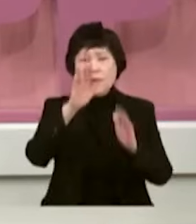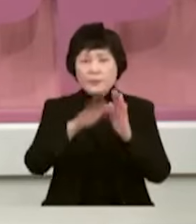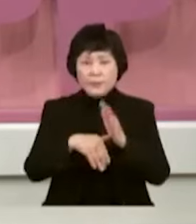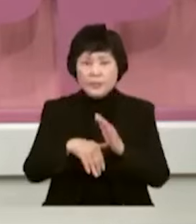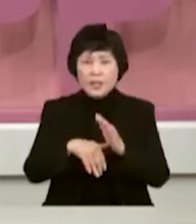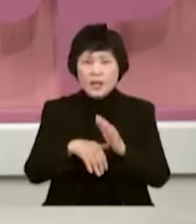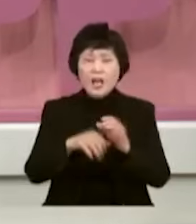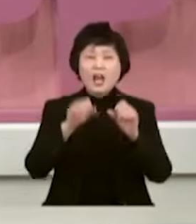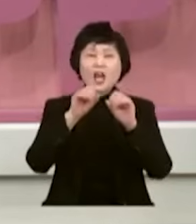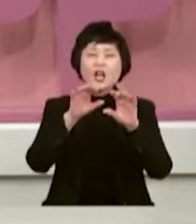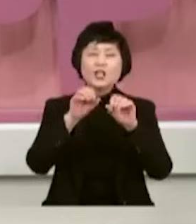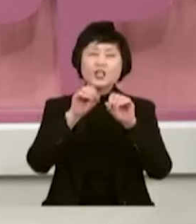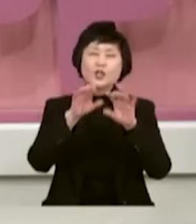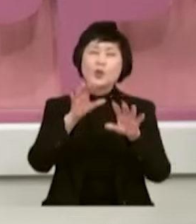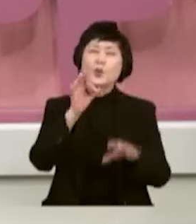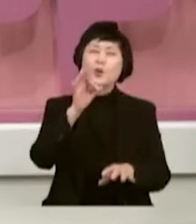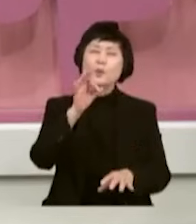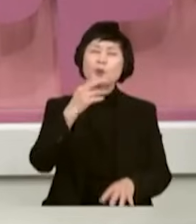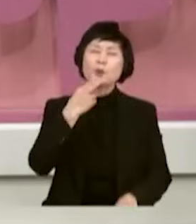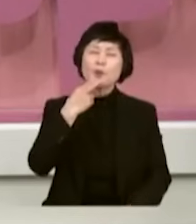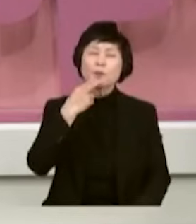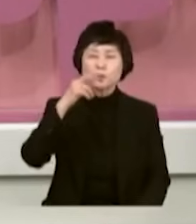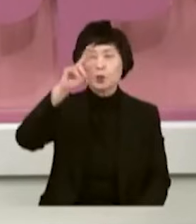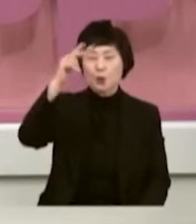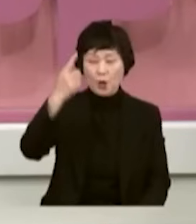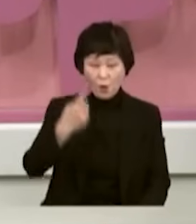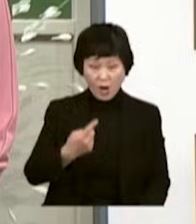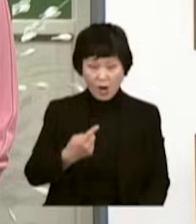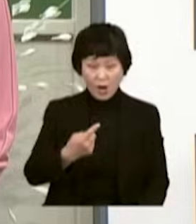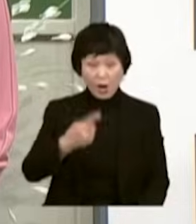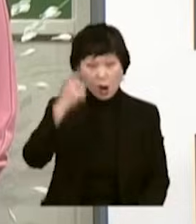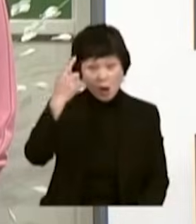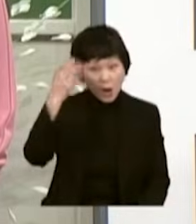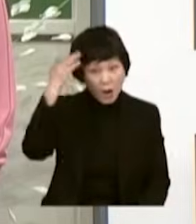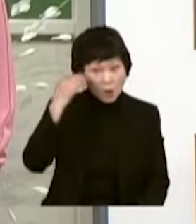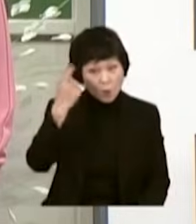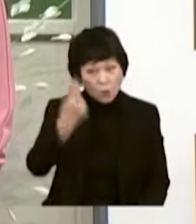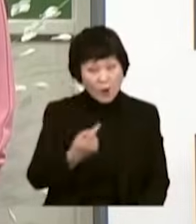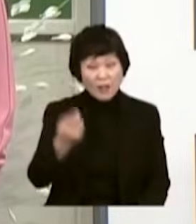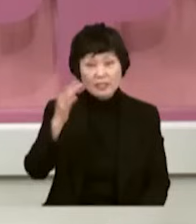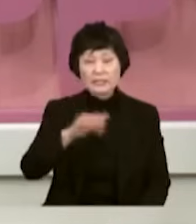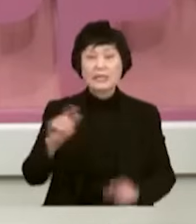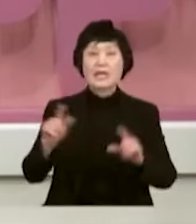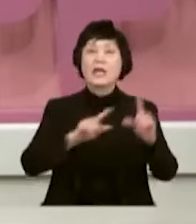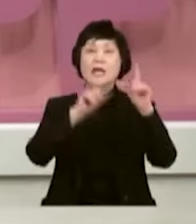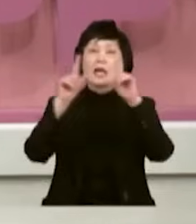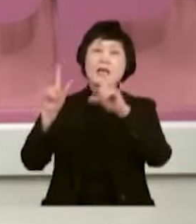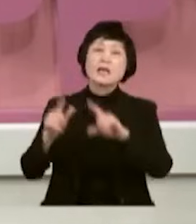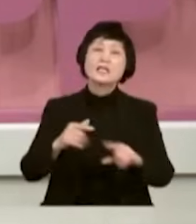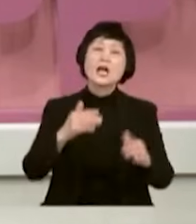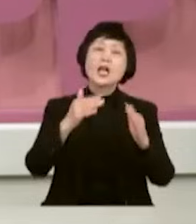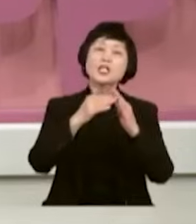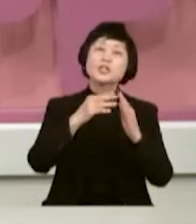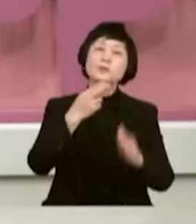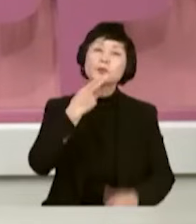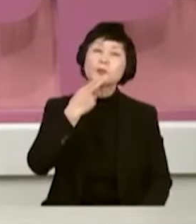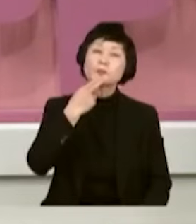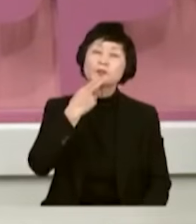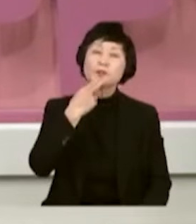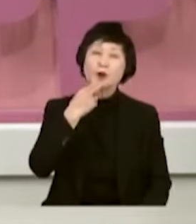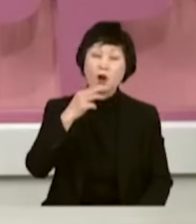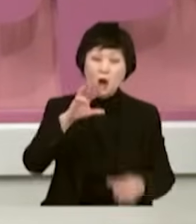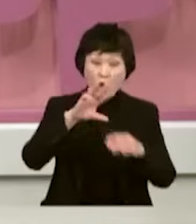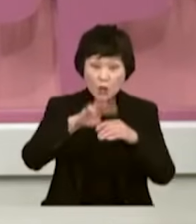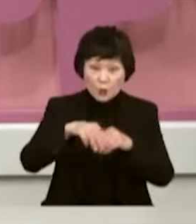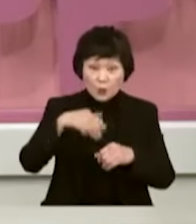선교비가 끝줘서 돌아온 거예요. 돌아왔는데 살 집이 없어요. 그래서 철원에 가면 대한수도원에서